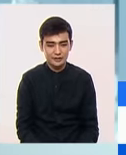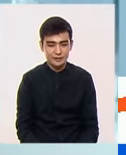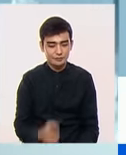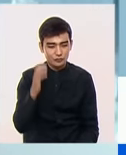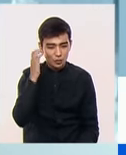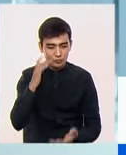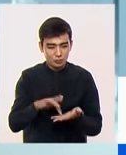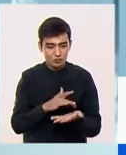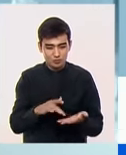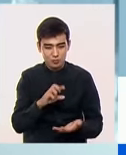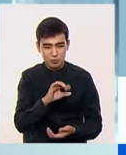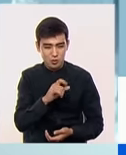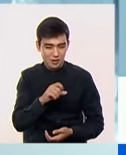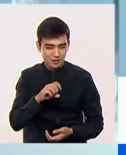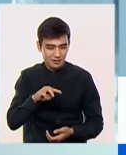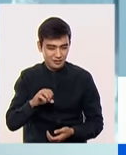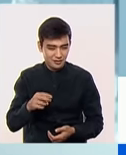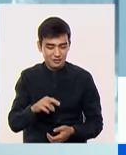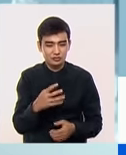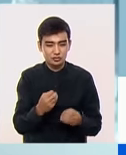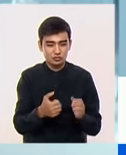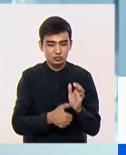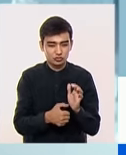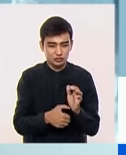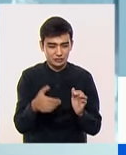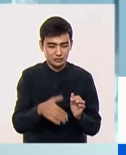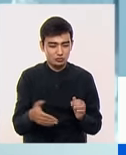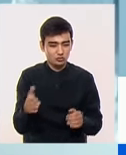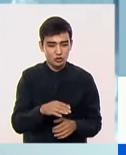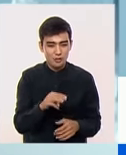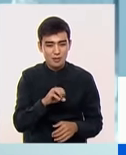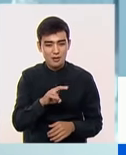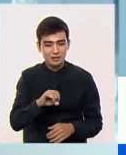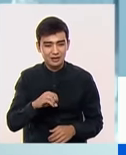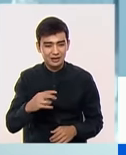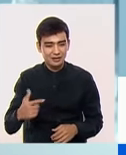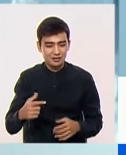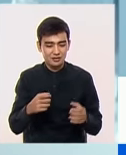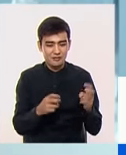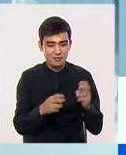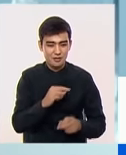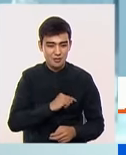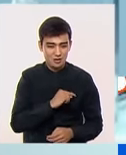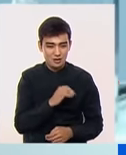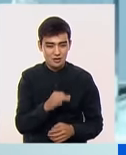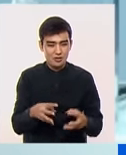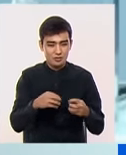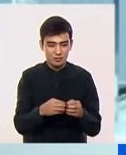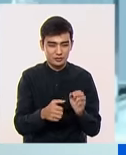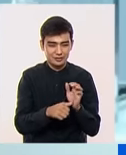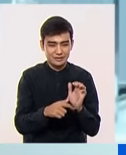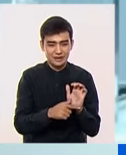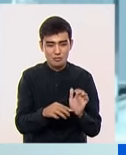бухгалтерия а также более 6000 наименование оборудования для работы майнинговых ферм на общую сумму около 7 миллионов